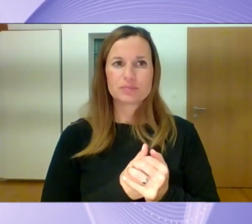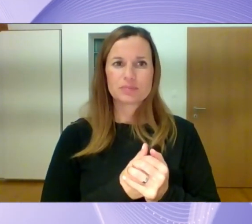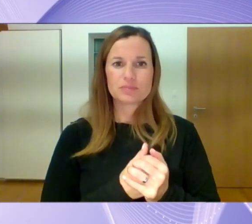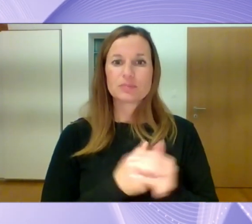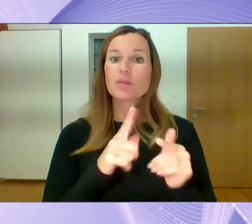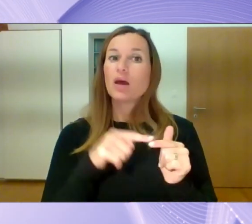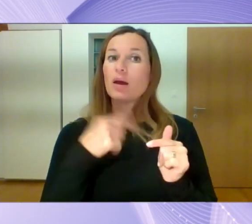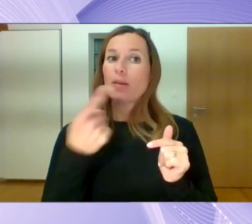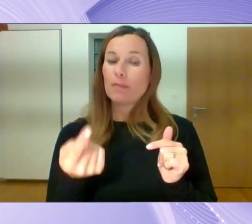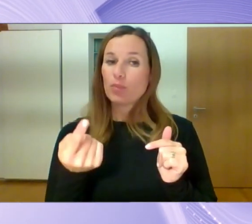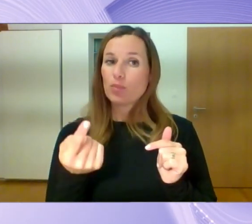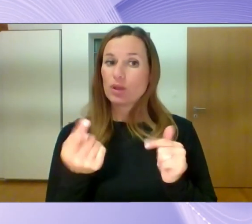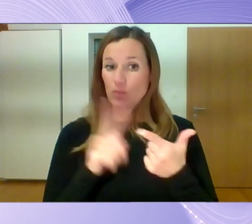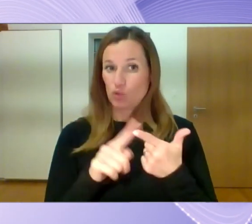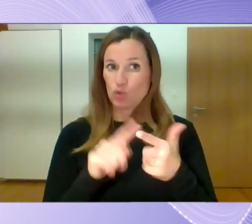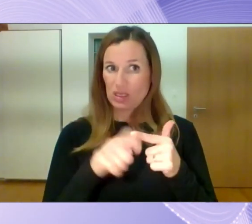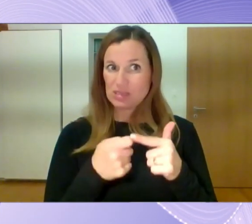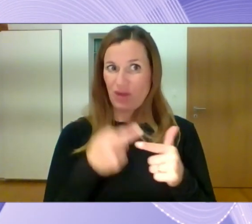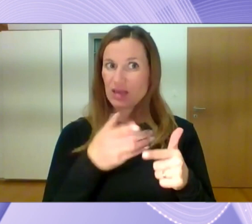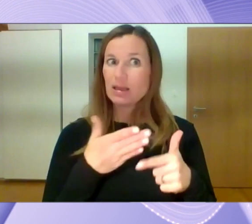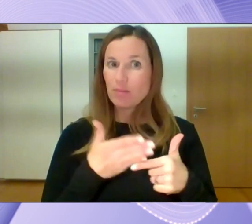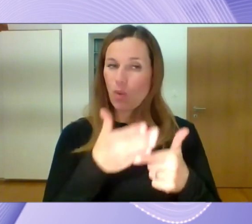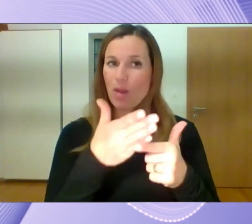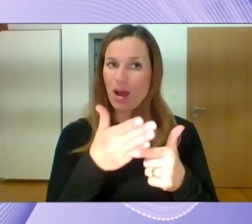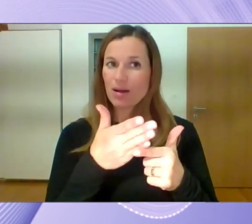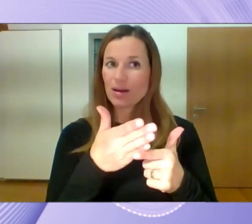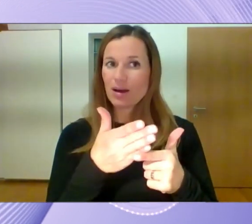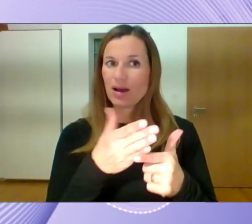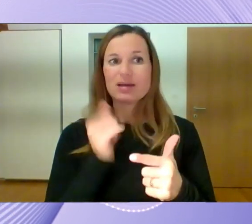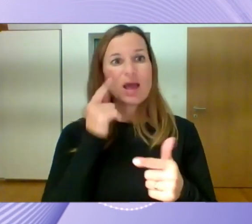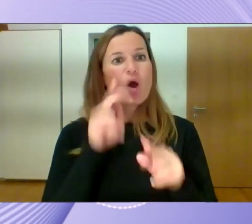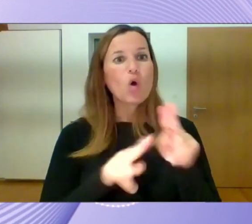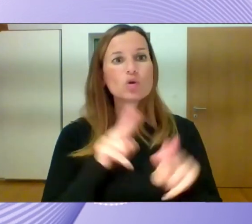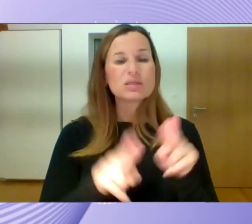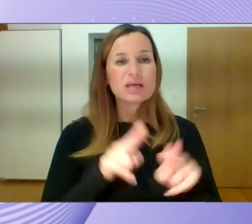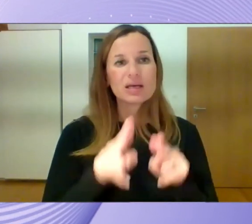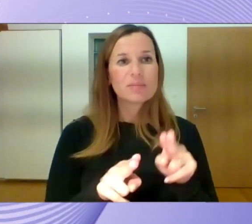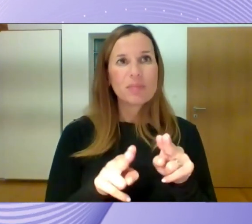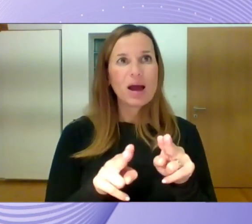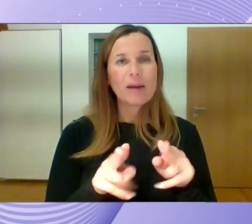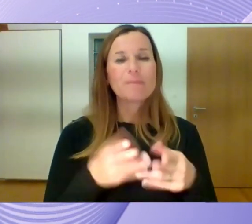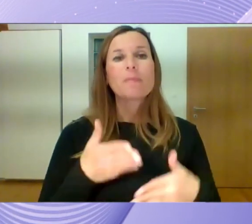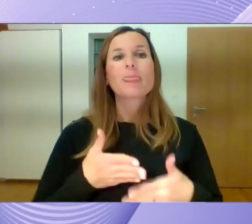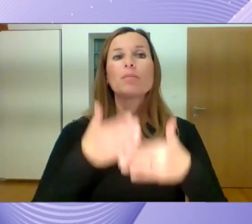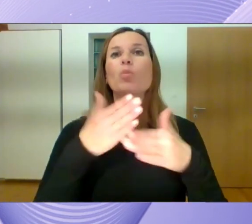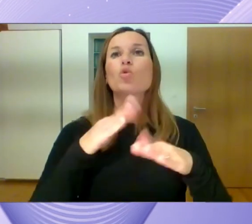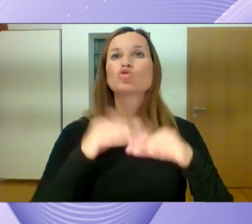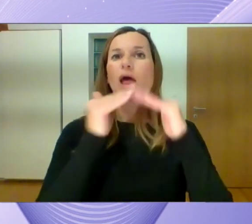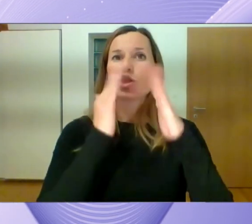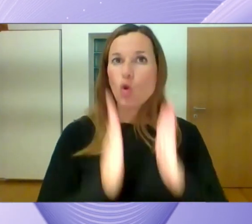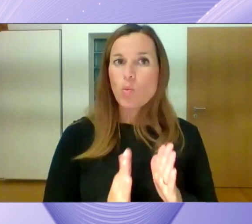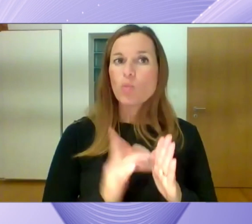Potem naslednja stvar, ki pomaga pa razbremeni oskrbo, so pomoč